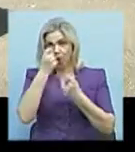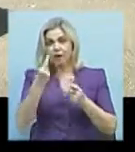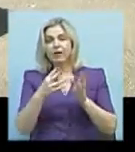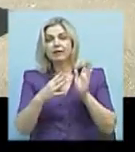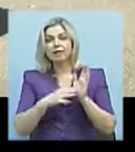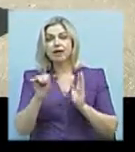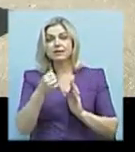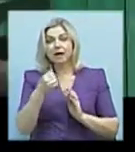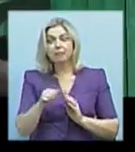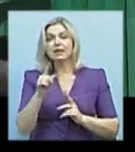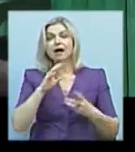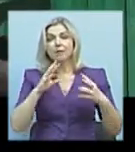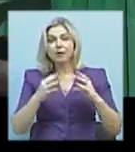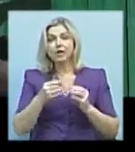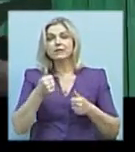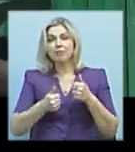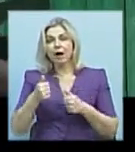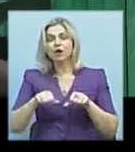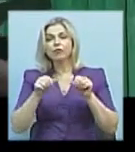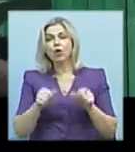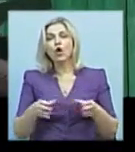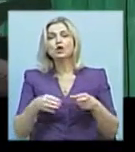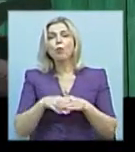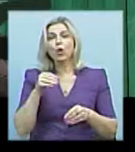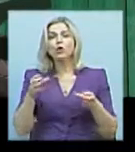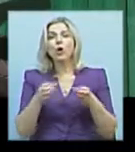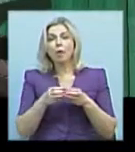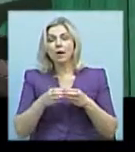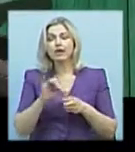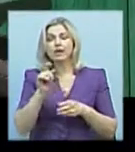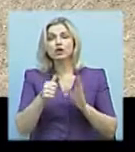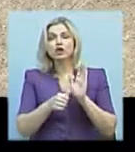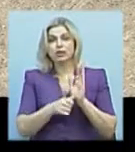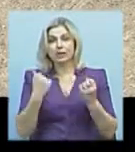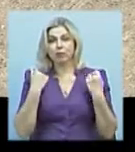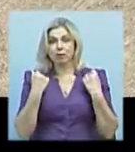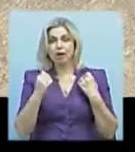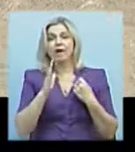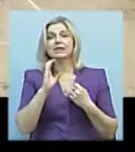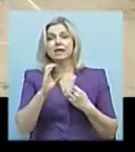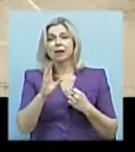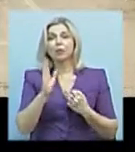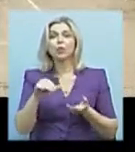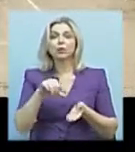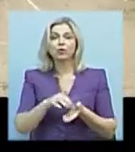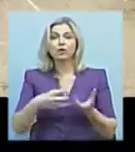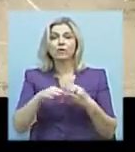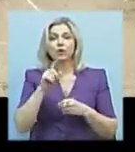29 серпня. За підсумками змагань сформують збірну команду області 6 спортсменів. У вересні вони візьмуть участь у